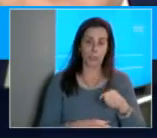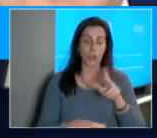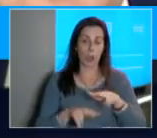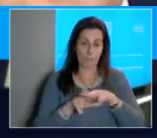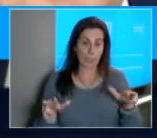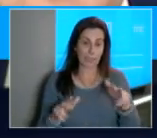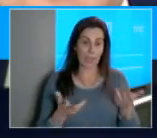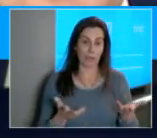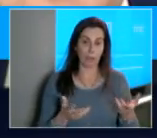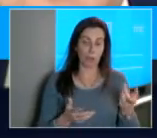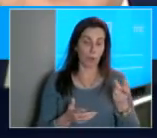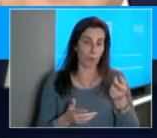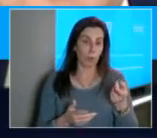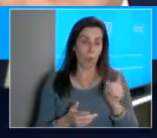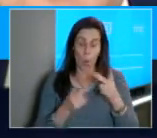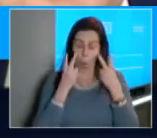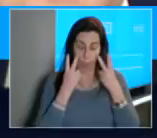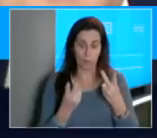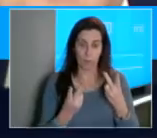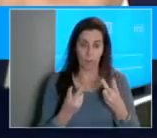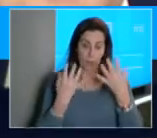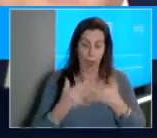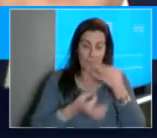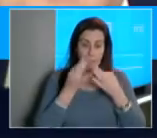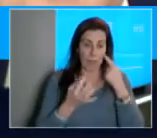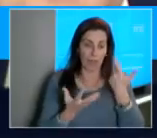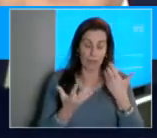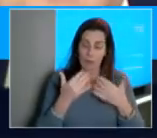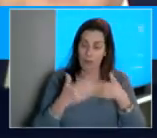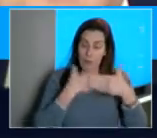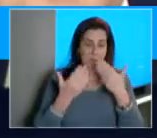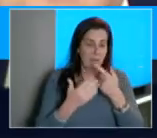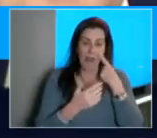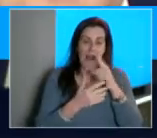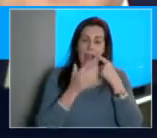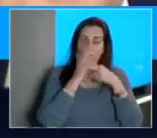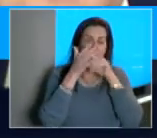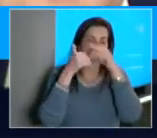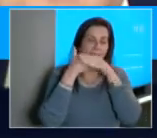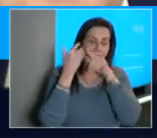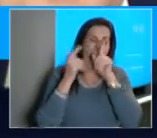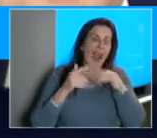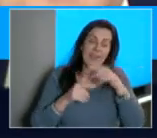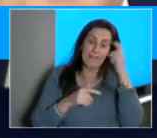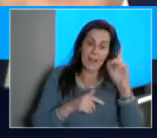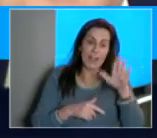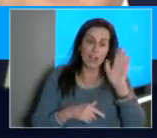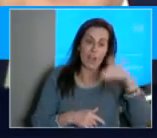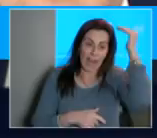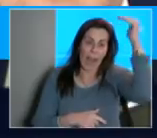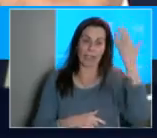מצב שהוא לא בטוח, לא רואים, הסקרים לא מראים לנו איך העסק הזה הולך להיפטר, הסקרים לא מראים איך העסק הזה הולך להיפטר. אני מניח